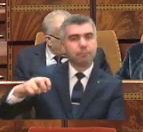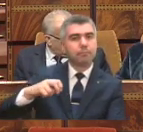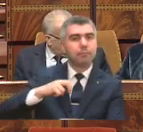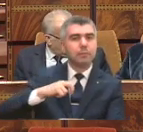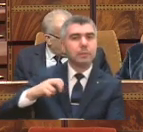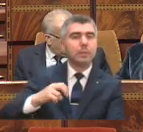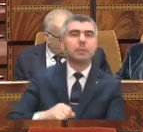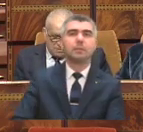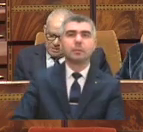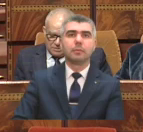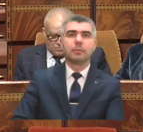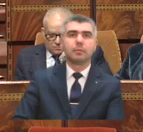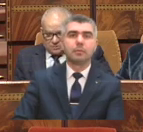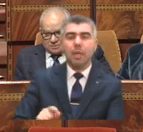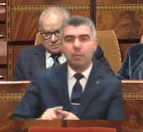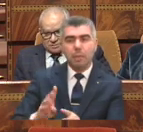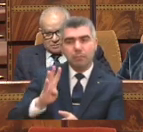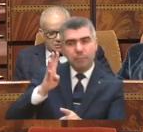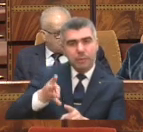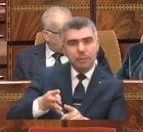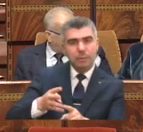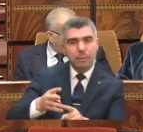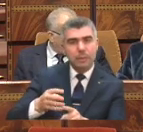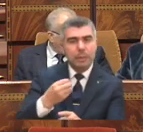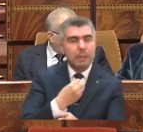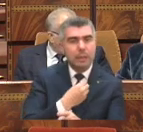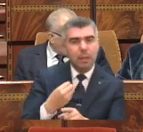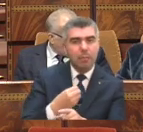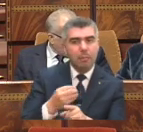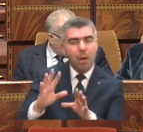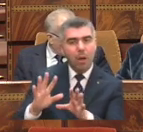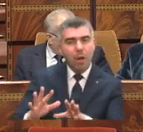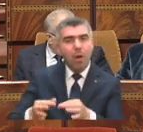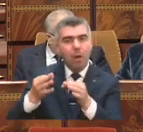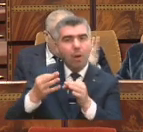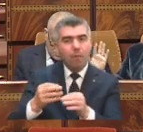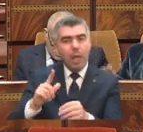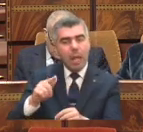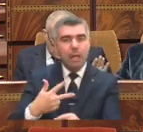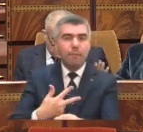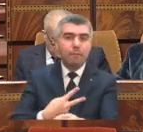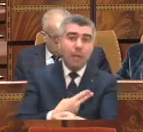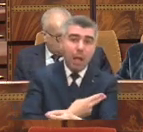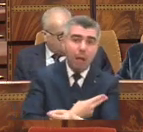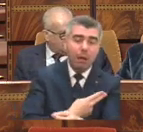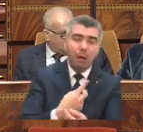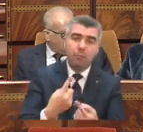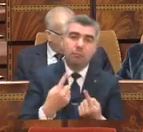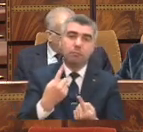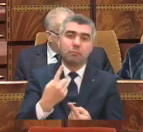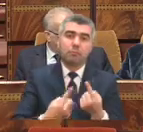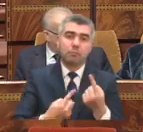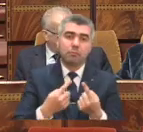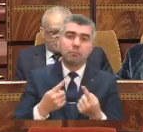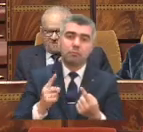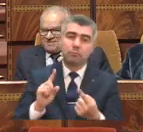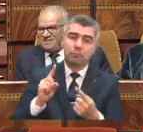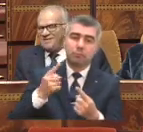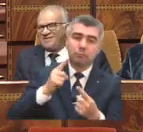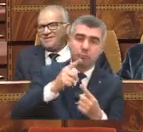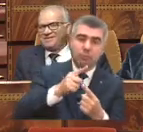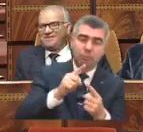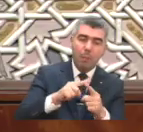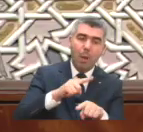ديالو، ملي كيشخص الحاله ديالو كيتبين بان عنده شي عمليه ولا عنده شي حاجه كيمشي